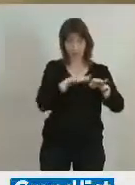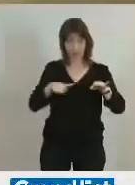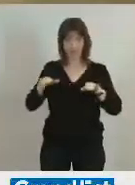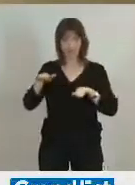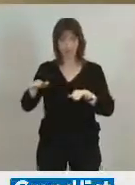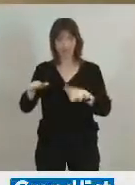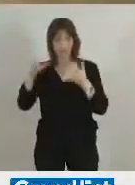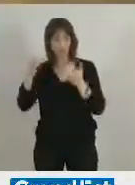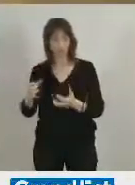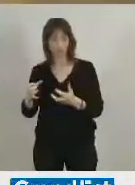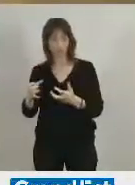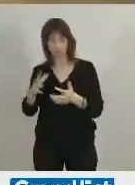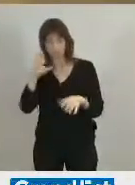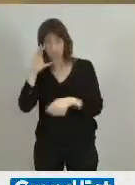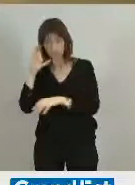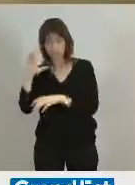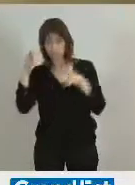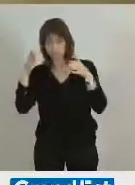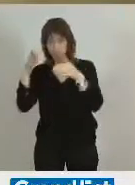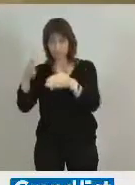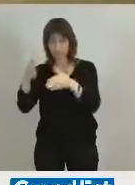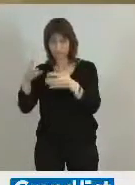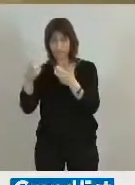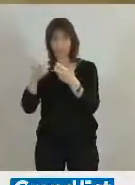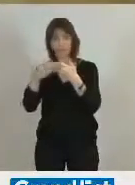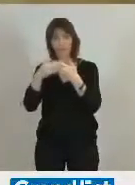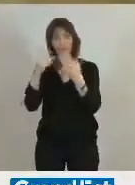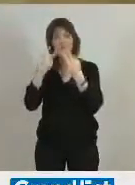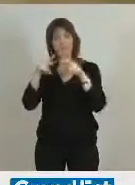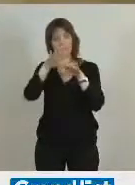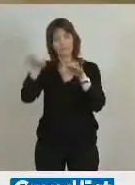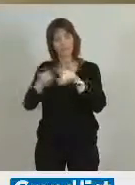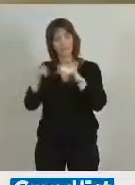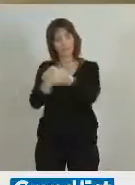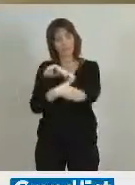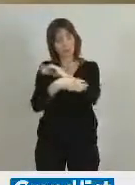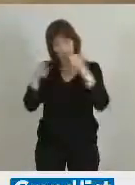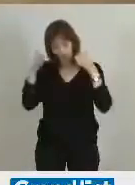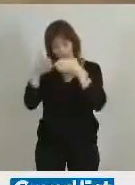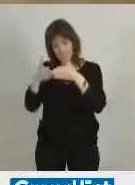accordera une attention particulière aux territoires périurbains et ruraux. Je vous remercie.